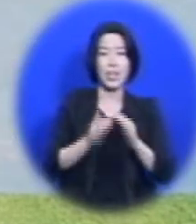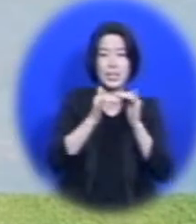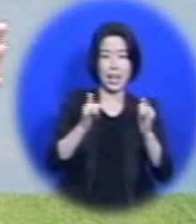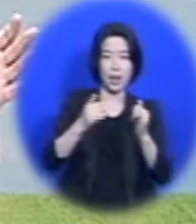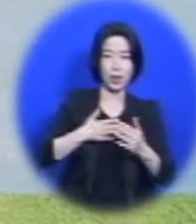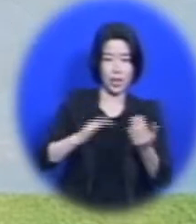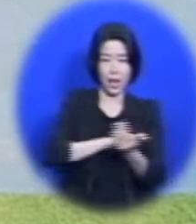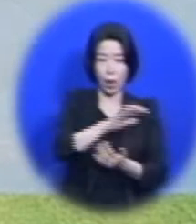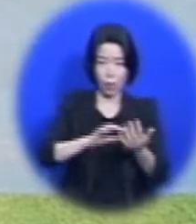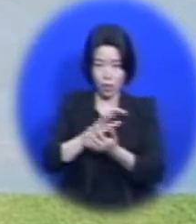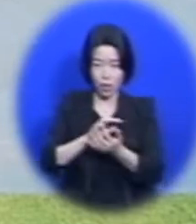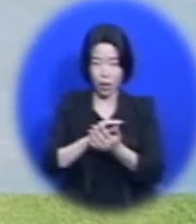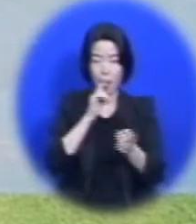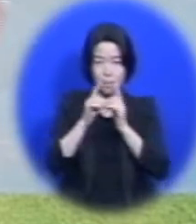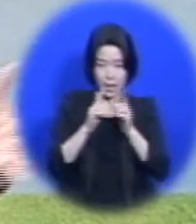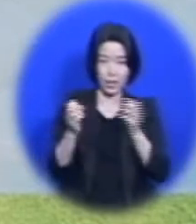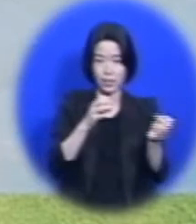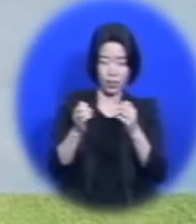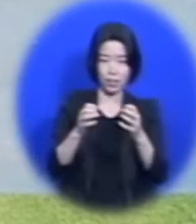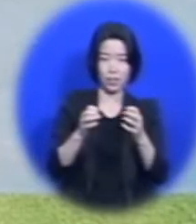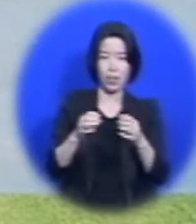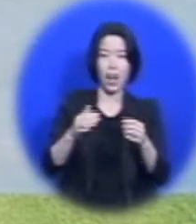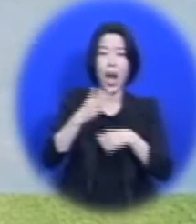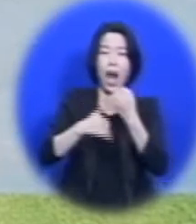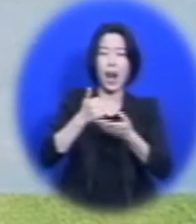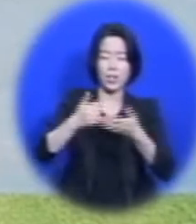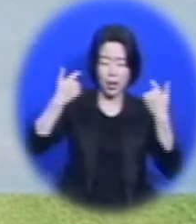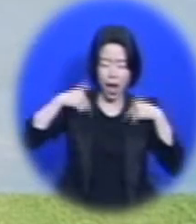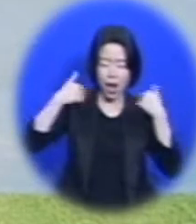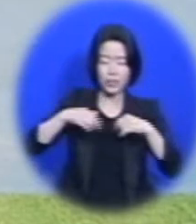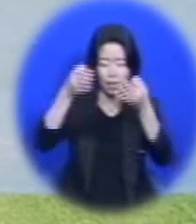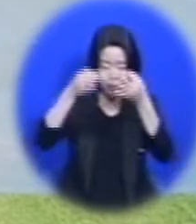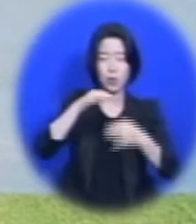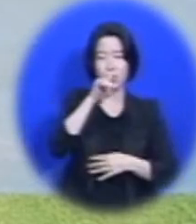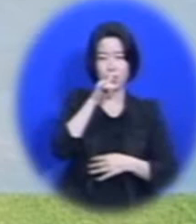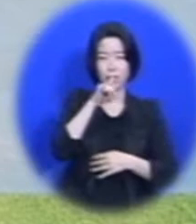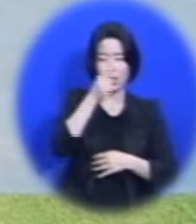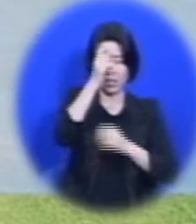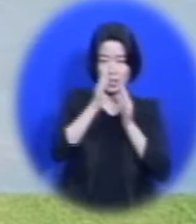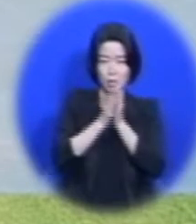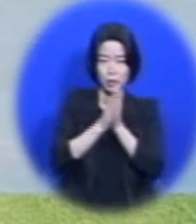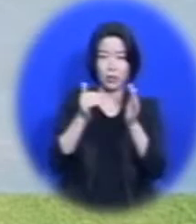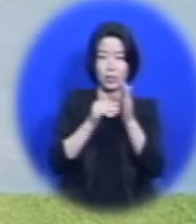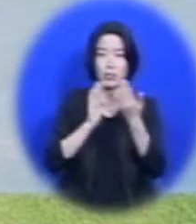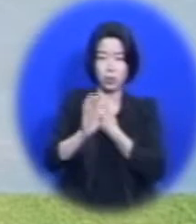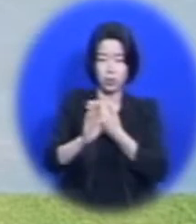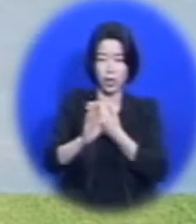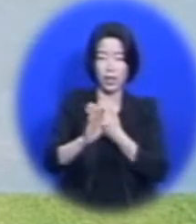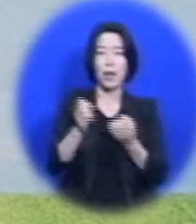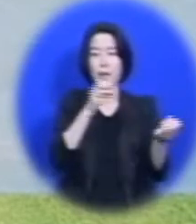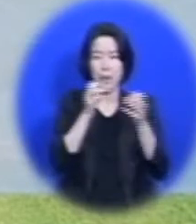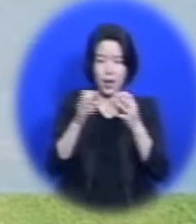어울려 지내고 말하고 그때도 늘 하나님이 보고 계시고, 기도 끝나고 난 다음에 또 이야기하고 처신하는 것도